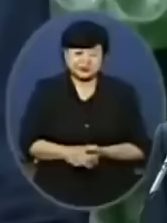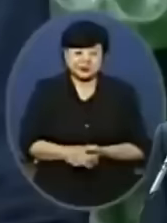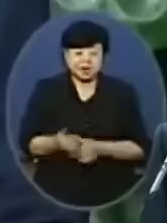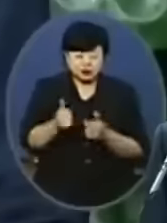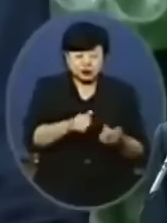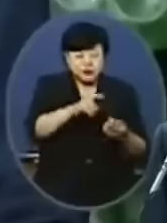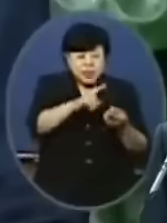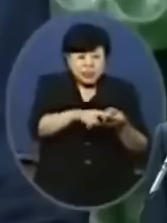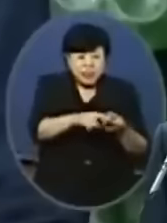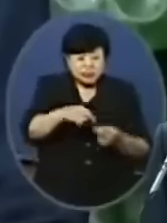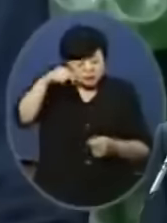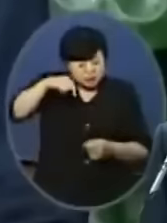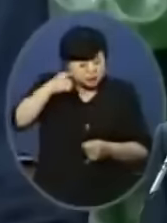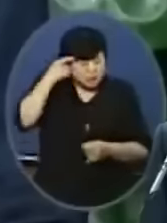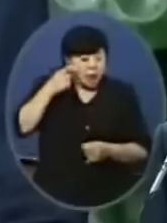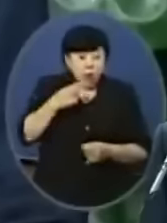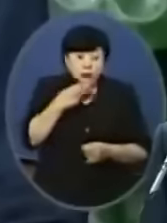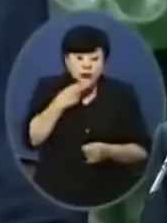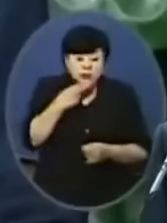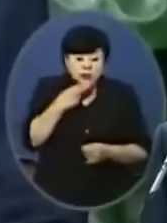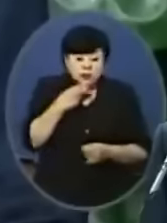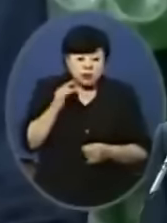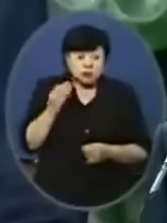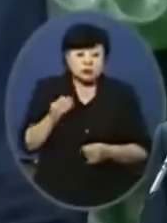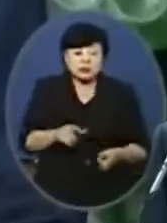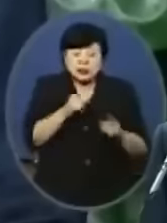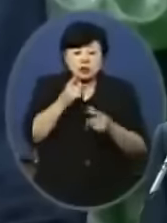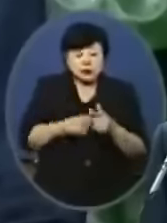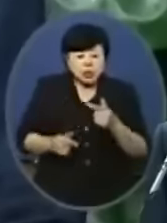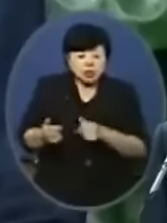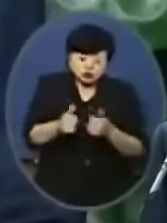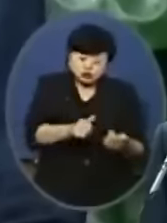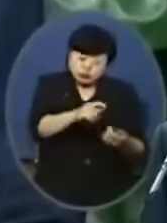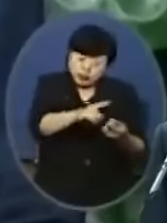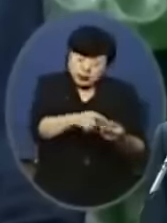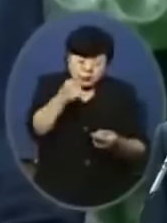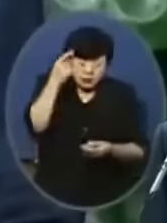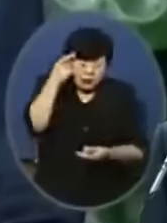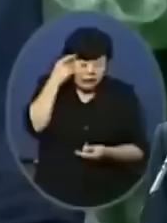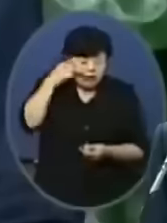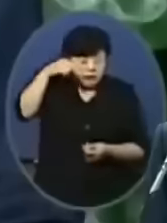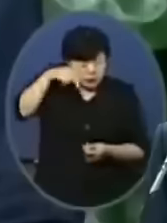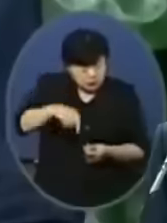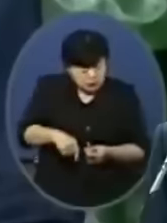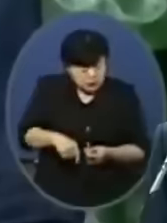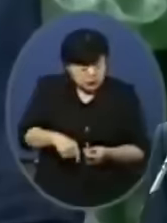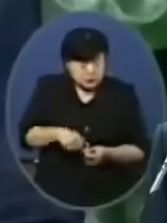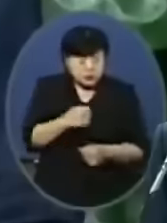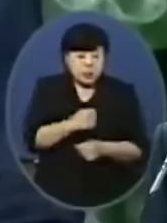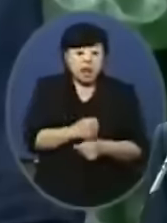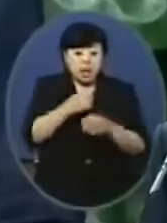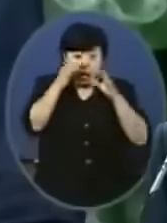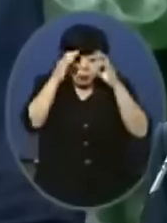죽는 데 대해서 별로 깊이 생각을 안 했는데 요사이는 사는 것보다 죽는 데 대한 생각을 많이 하게 돼요.